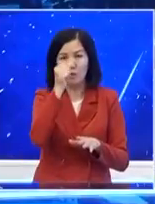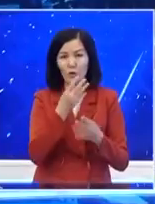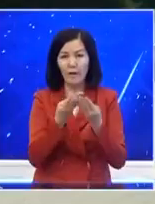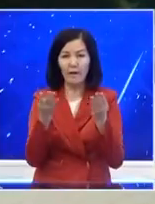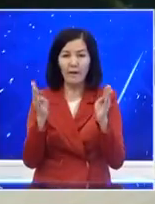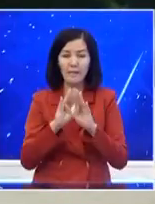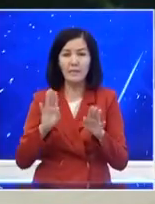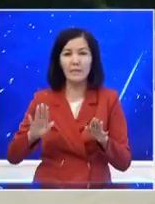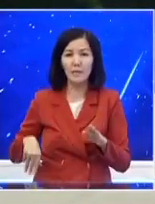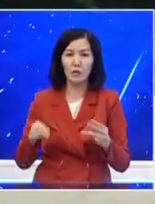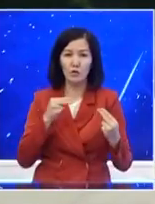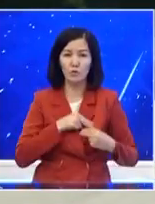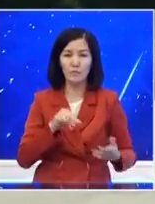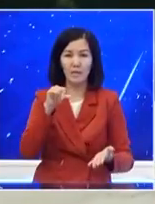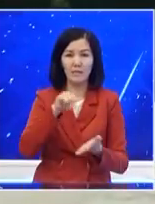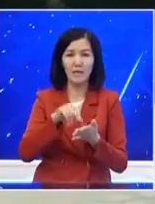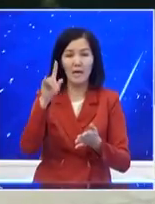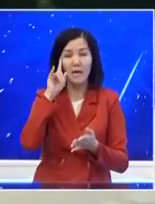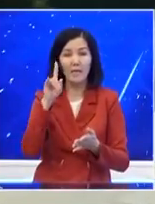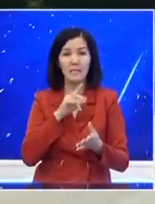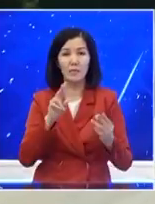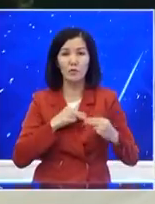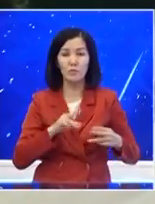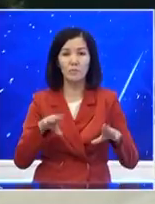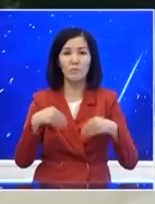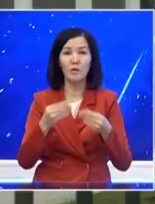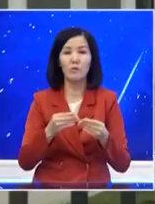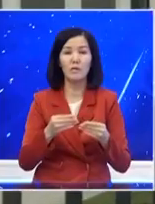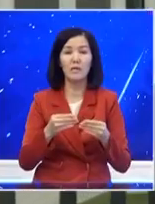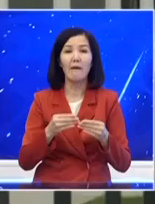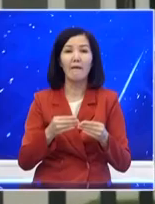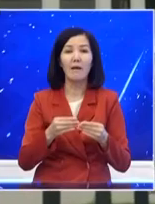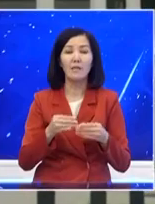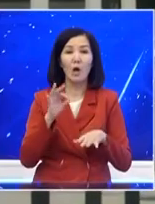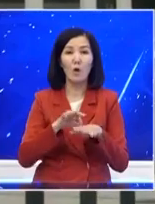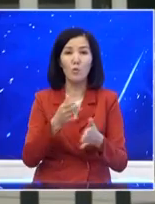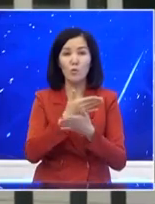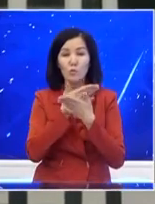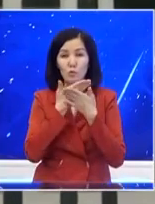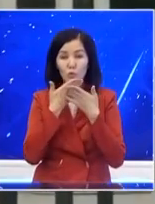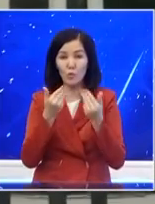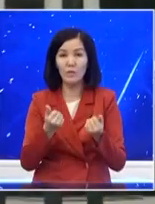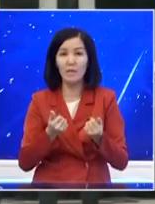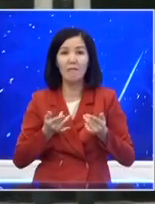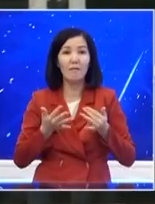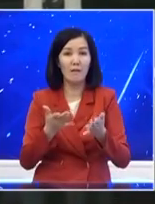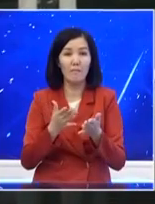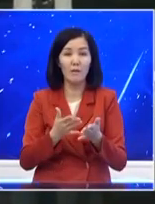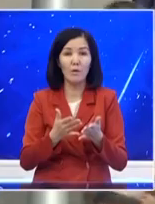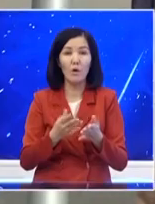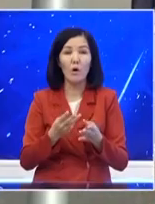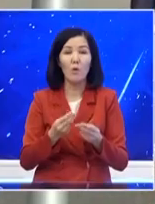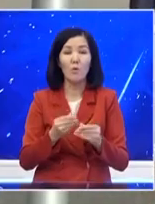кейін жұмысқа шыққан қазақстандықтардан жұмыс берушілер анықтама талап ете бастаған. Оны тапсырудың құны 10,000 теңгеден